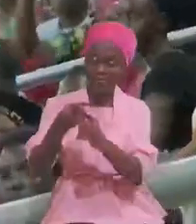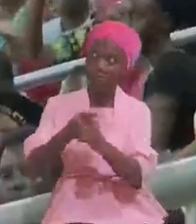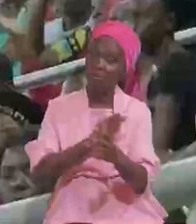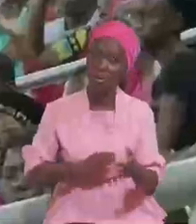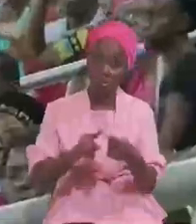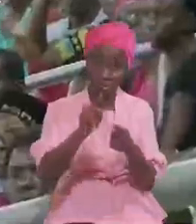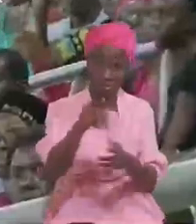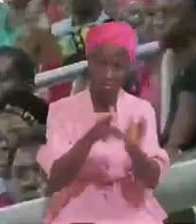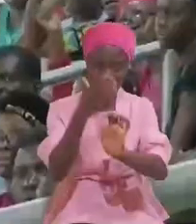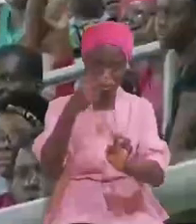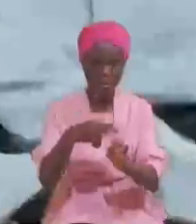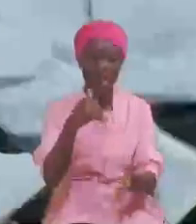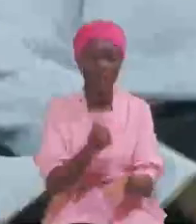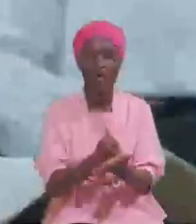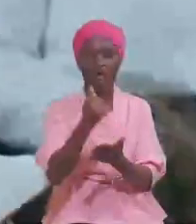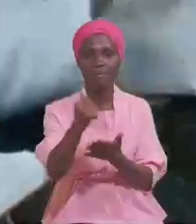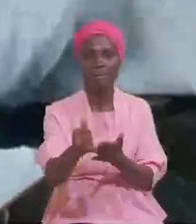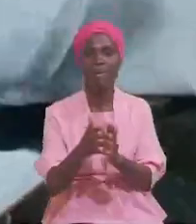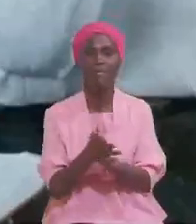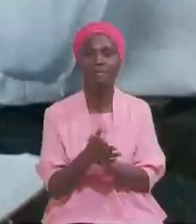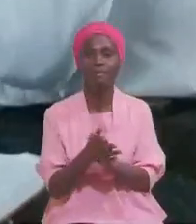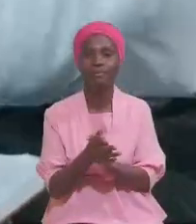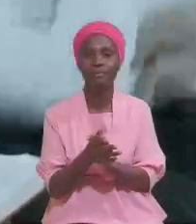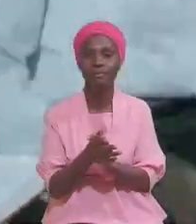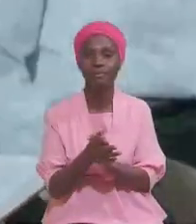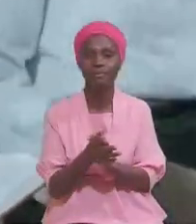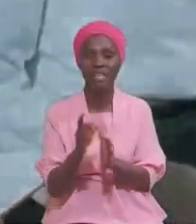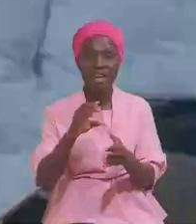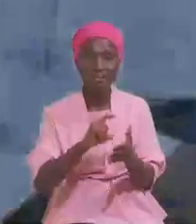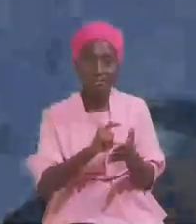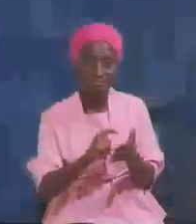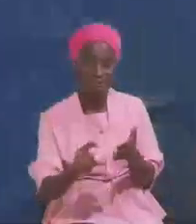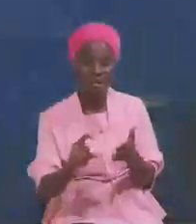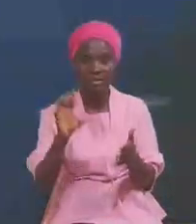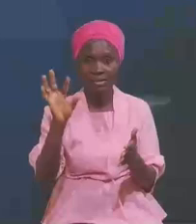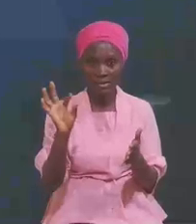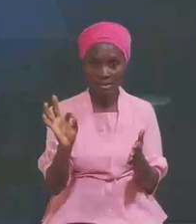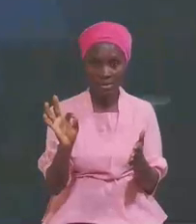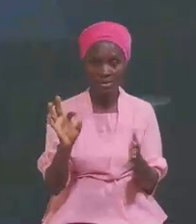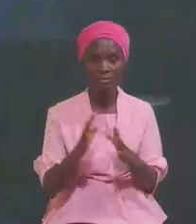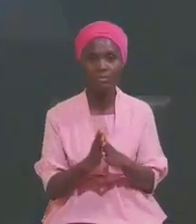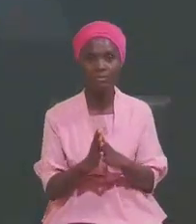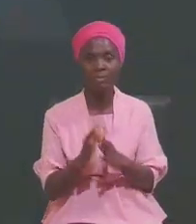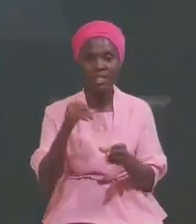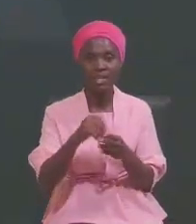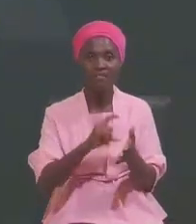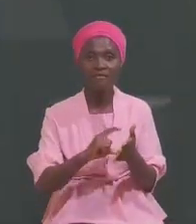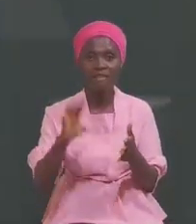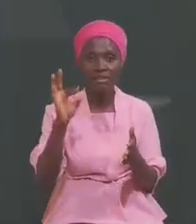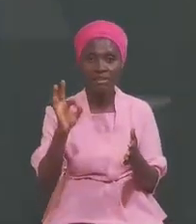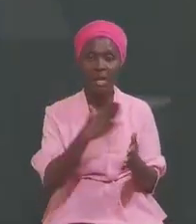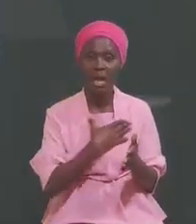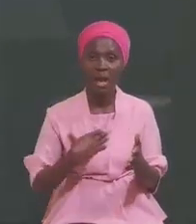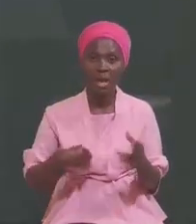Jésus-Christ. Voyons le verset 9. verset 9 dit, «